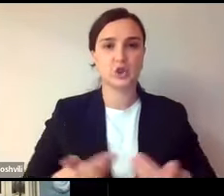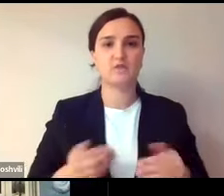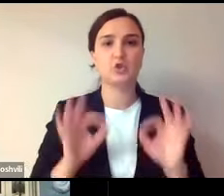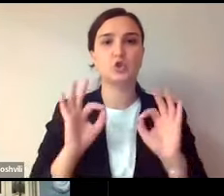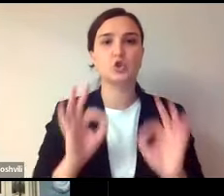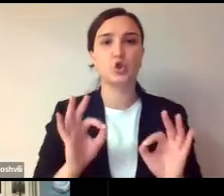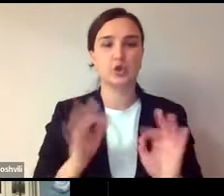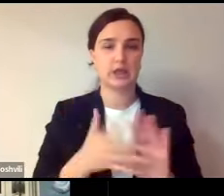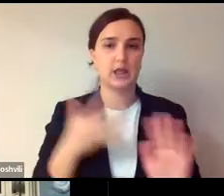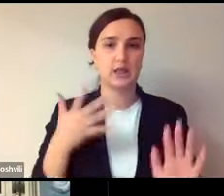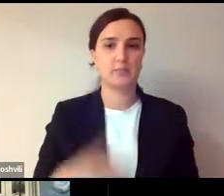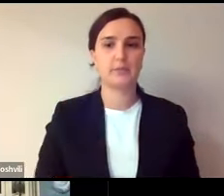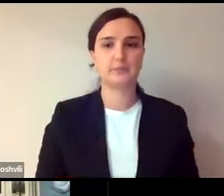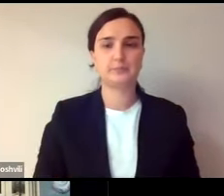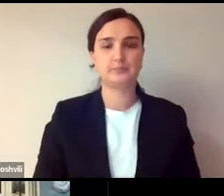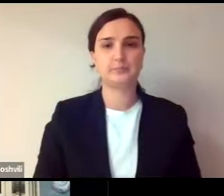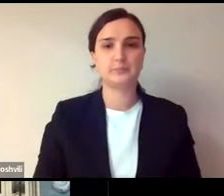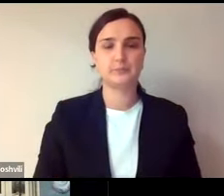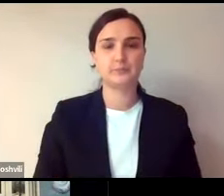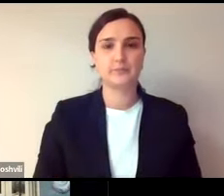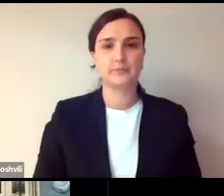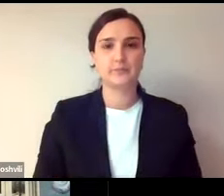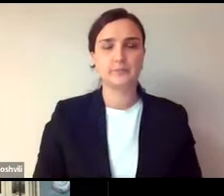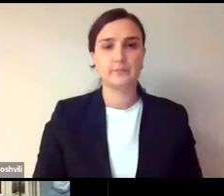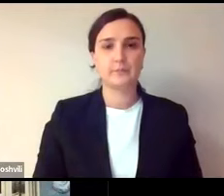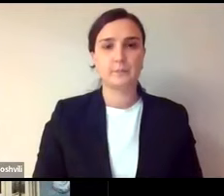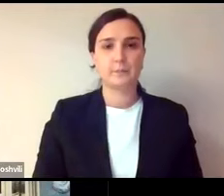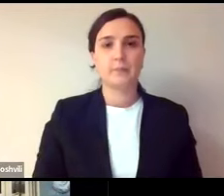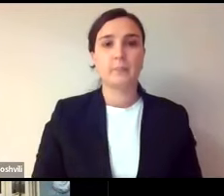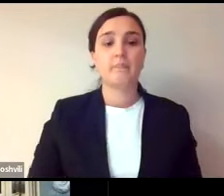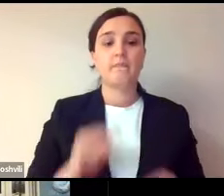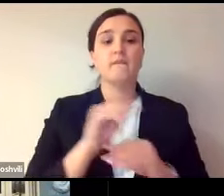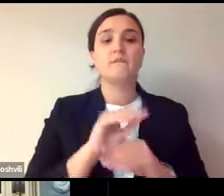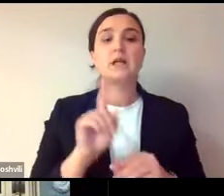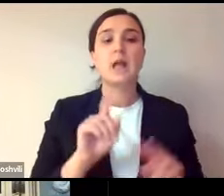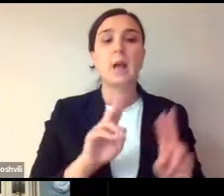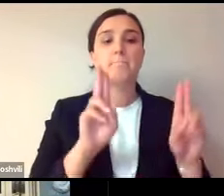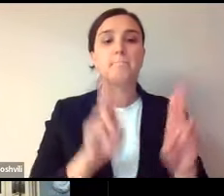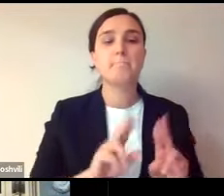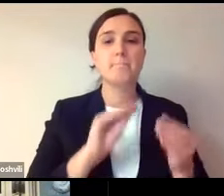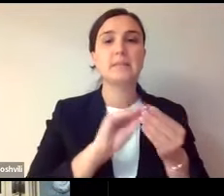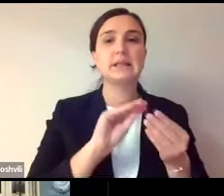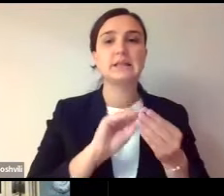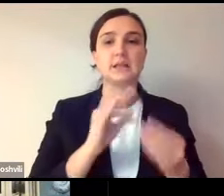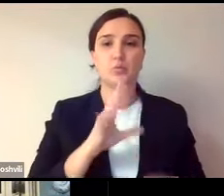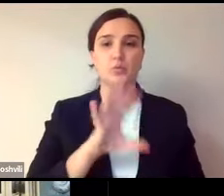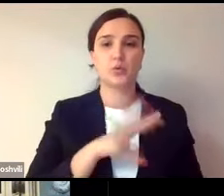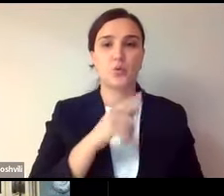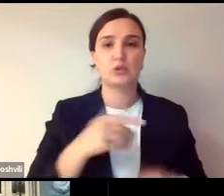გაგება. კი ბატონო, ახლა დავამატოთ კიდე რა პრინციპები უნდა ახასიათებდეს ვირსაულ საცხოვრისს და თან მაგალითებიც